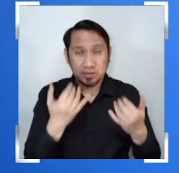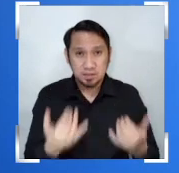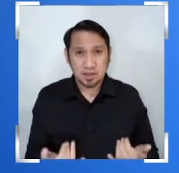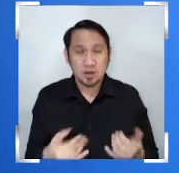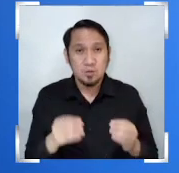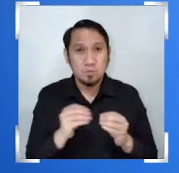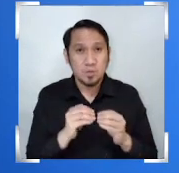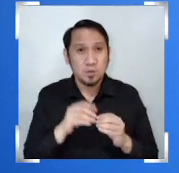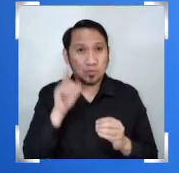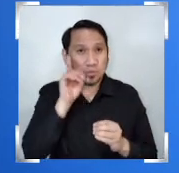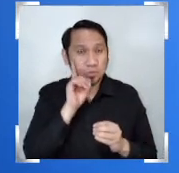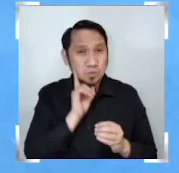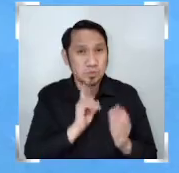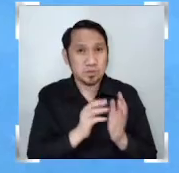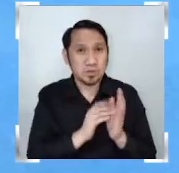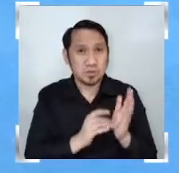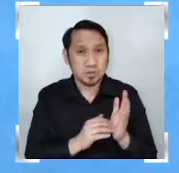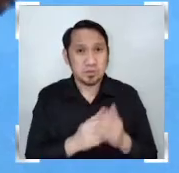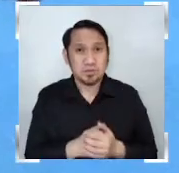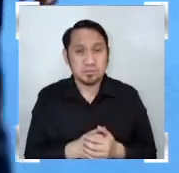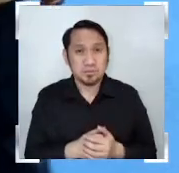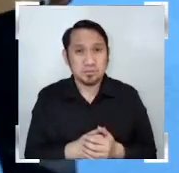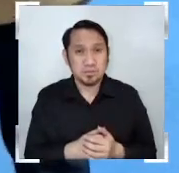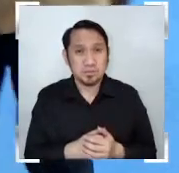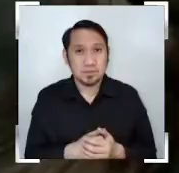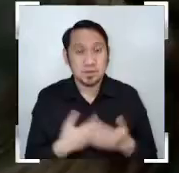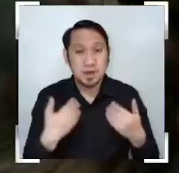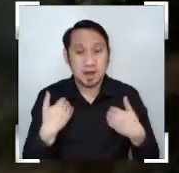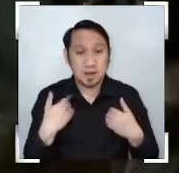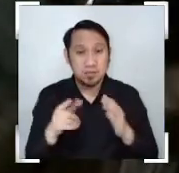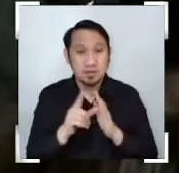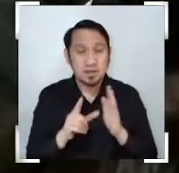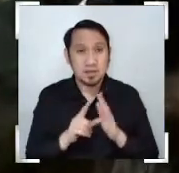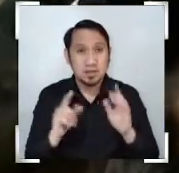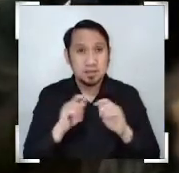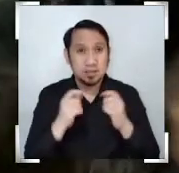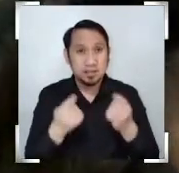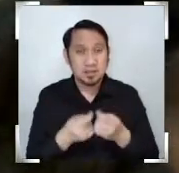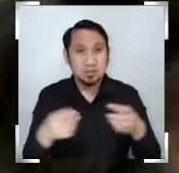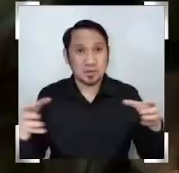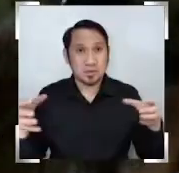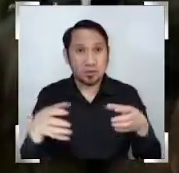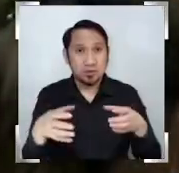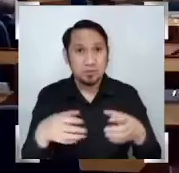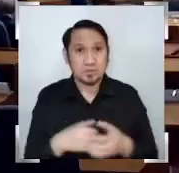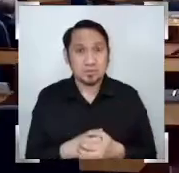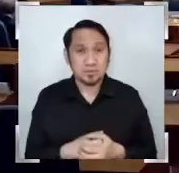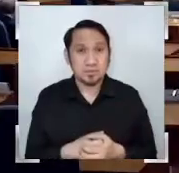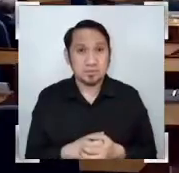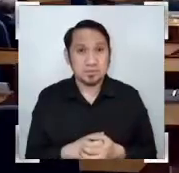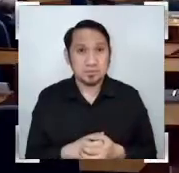boto. Kinakatawan si Duterte ng legal team mula sa kanyang partido na Lakas CMD.